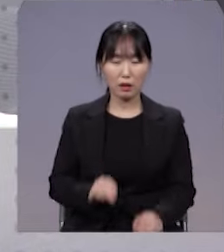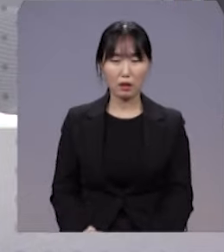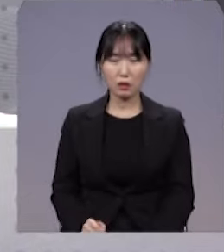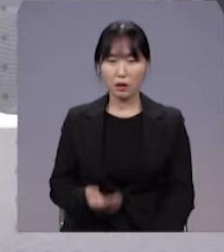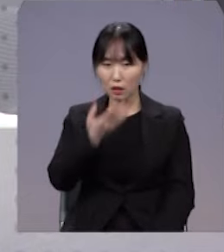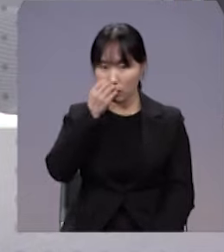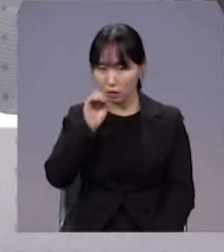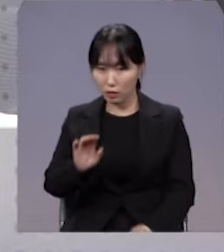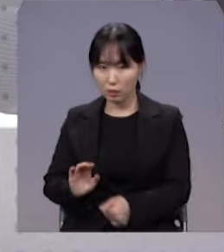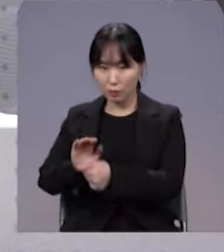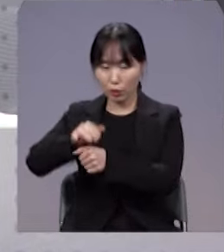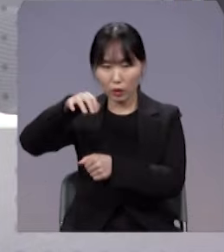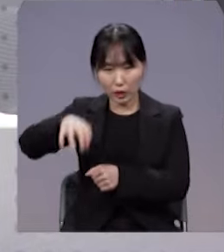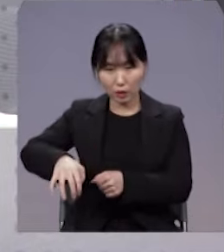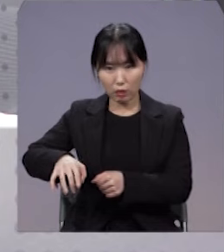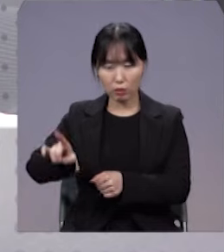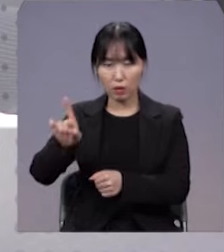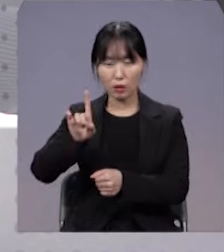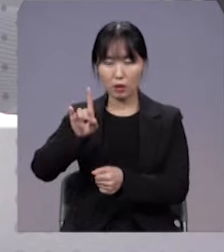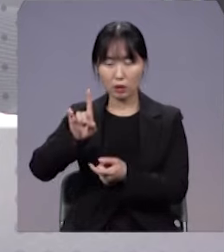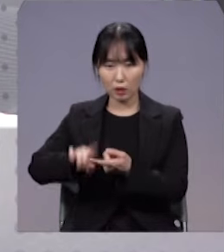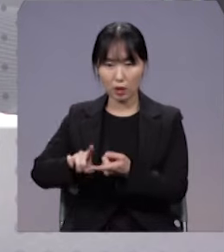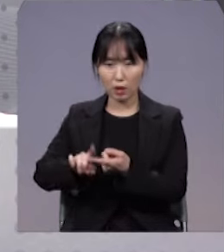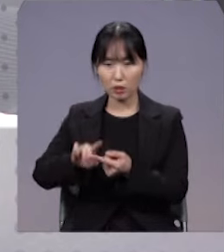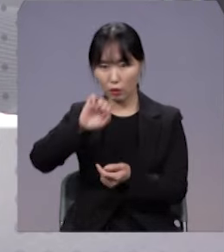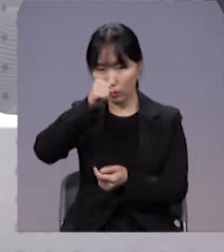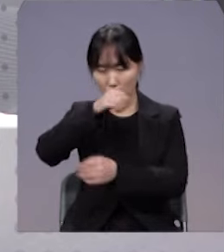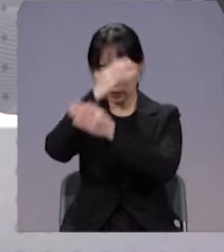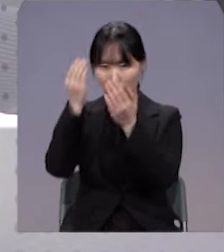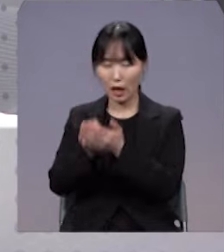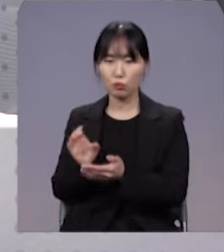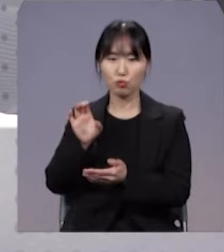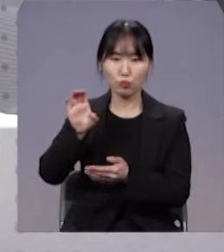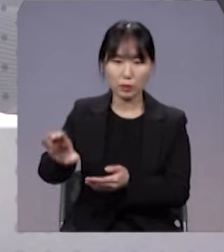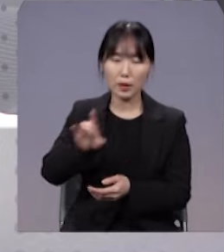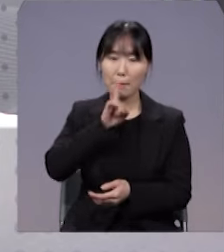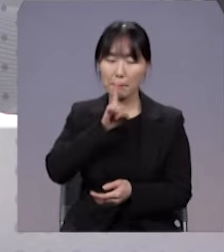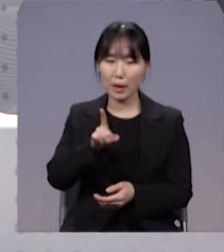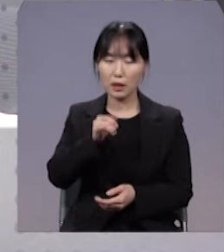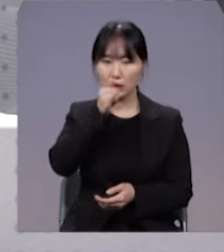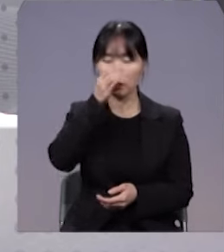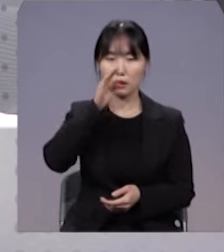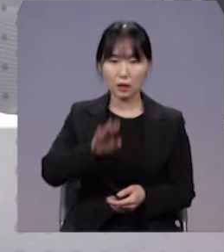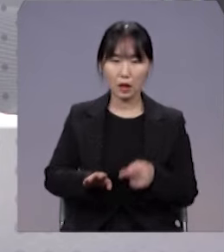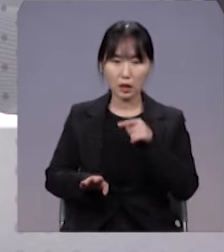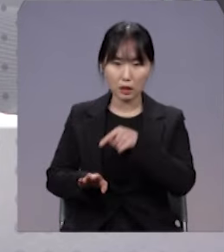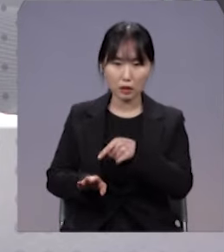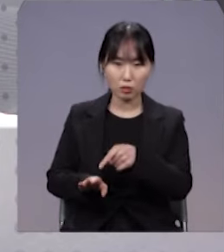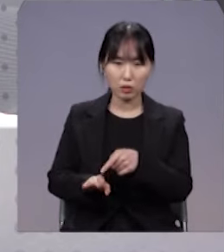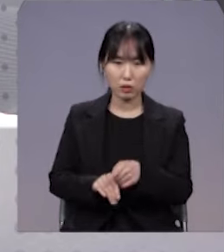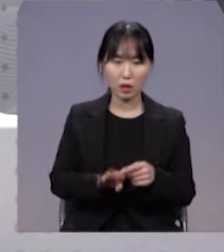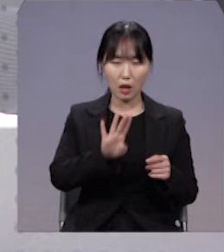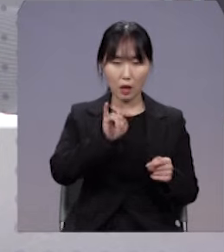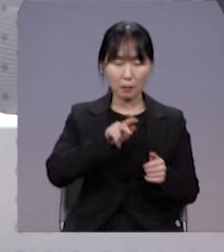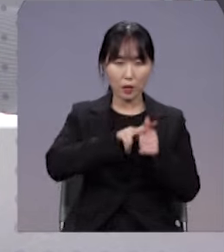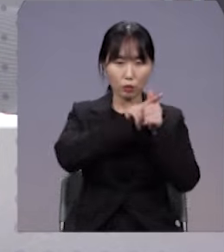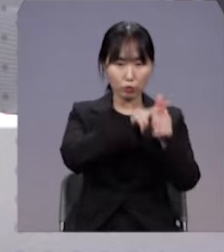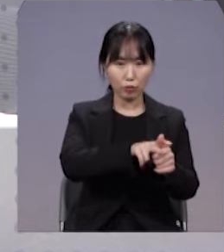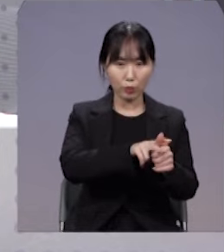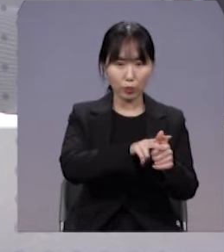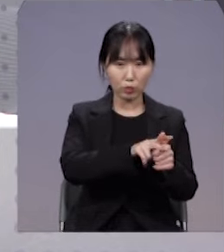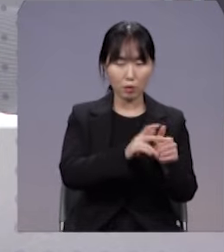몰빵을 했다라고 지금 한데 유종복 정부가 들어와서 소각장이 배준용 후보 막지도 못하고